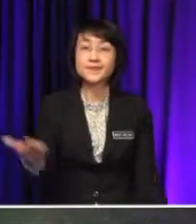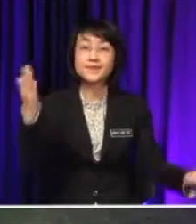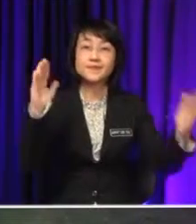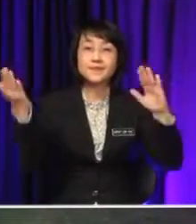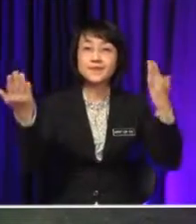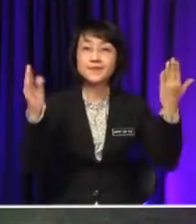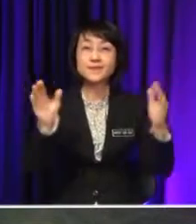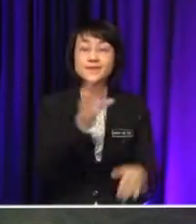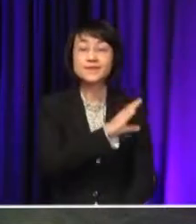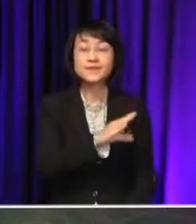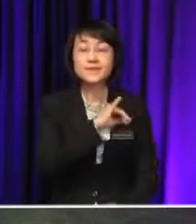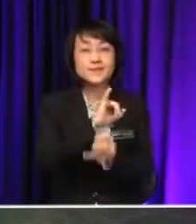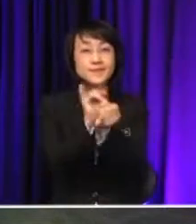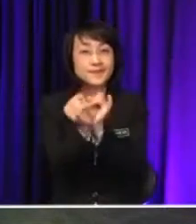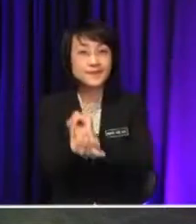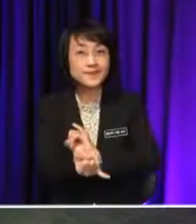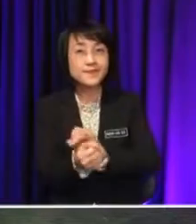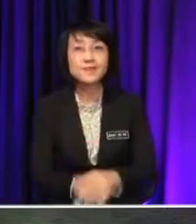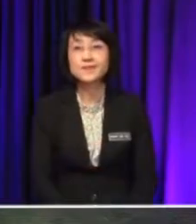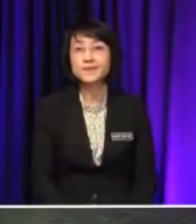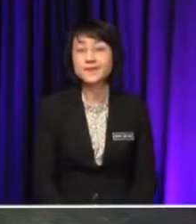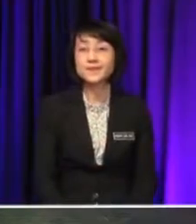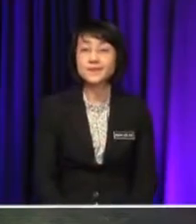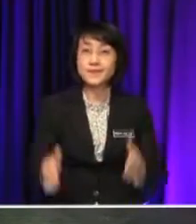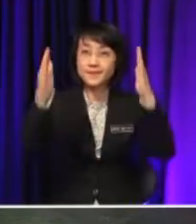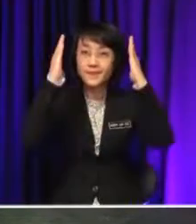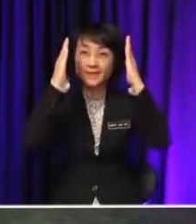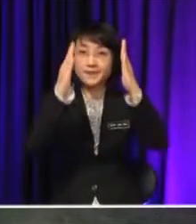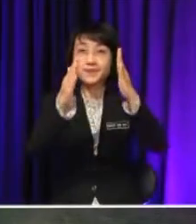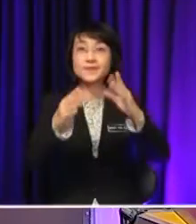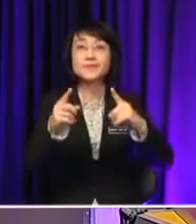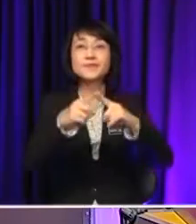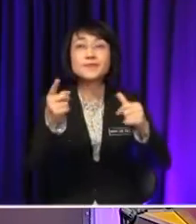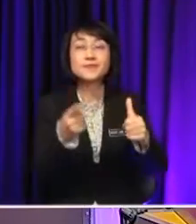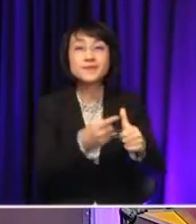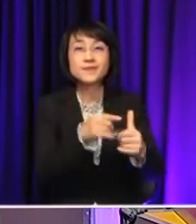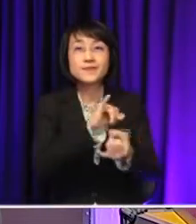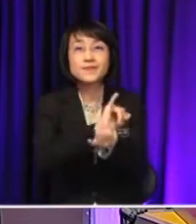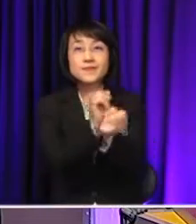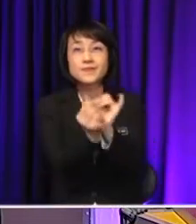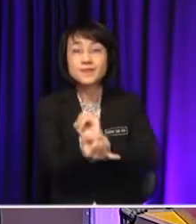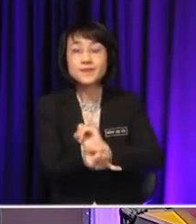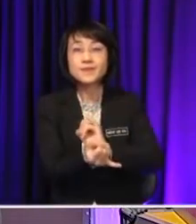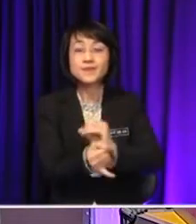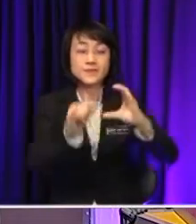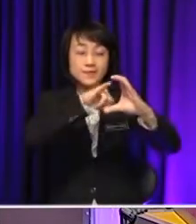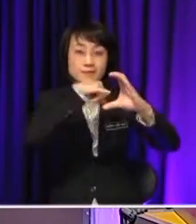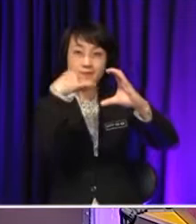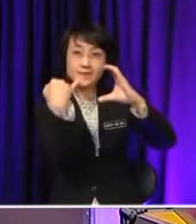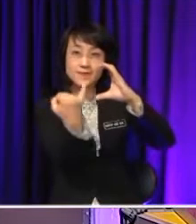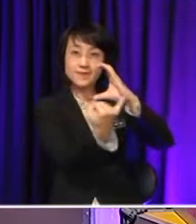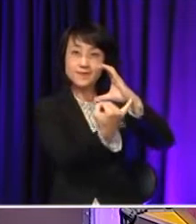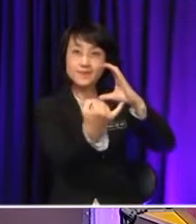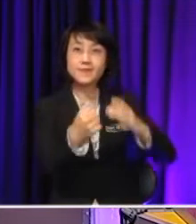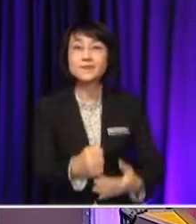Ayo kita coba kita banding Oke kita lihat focus kepada yang pertama adalah iklim khatulistiwa yang mana iklim khatulistiwa